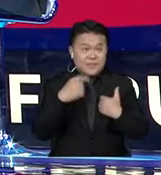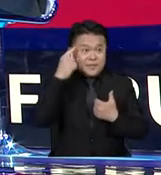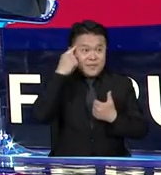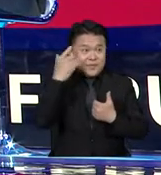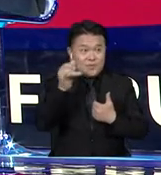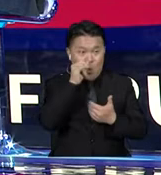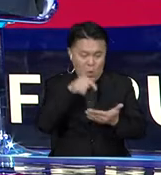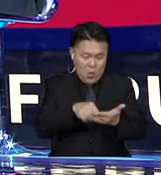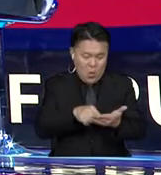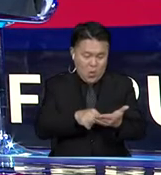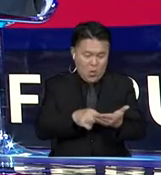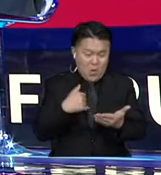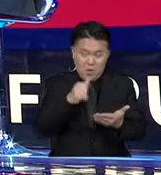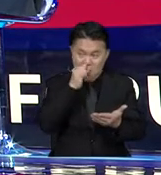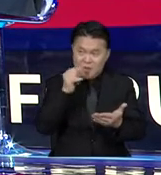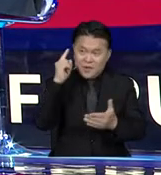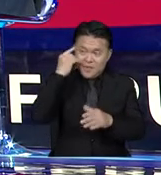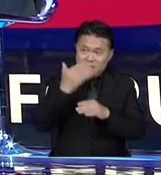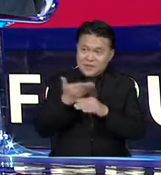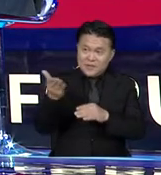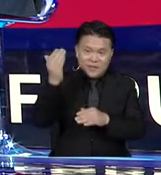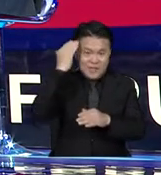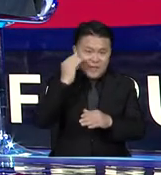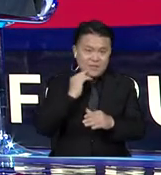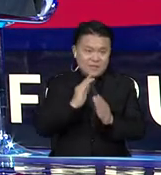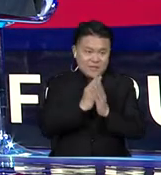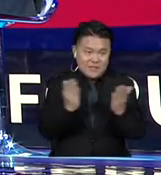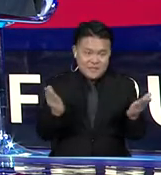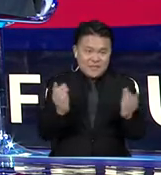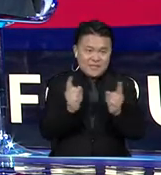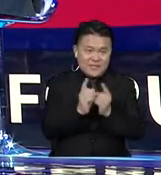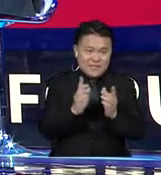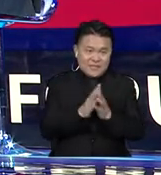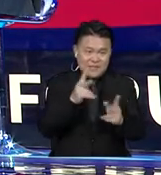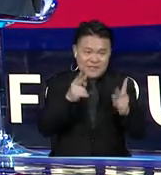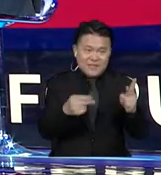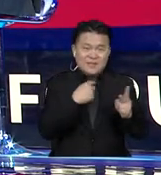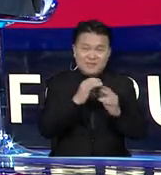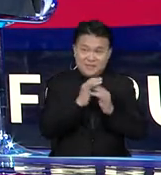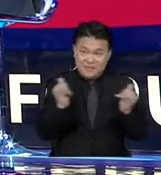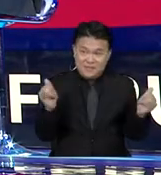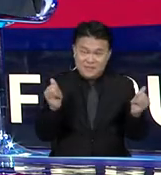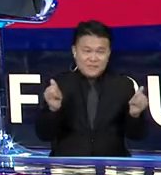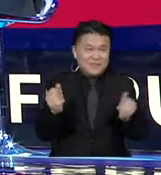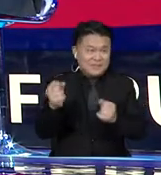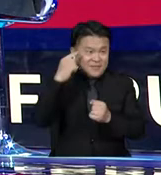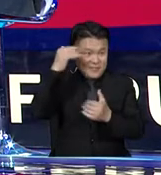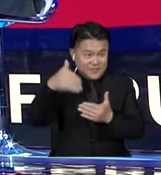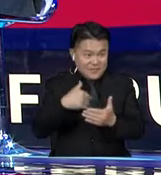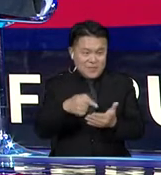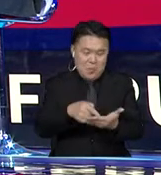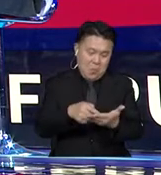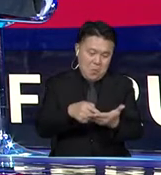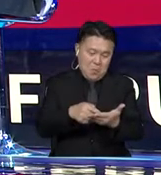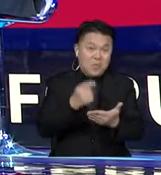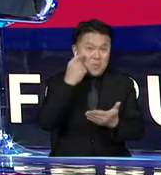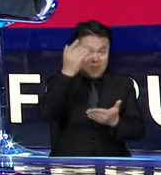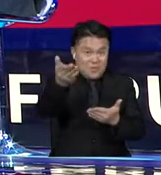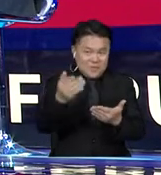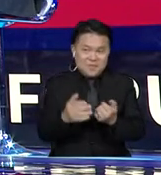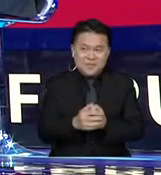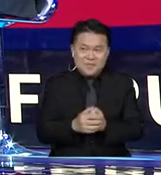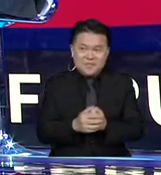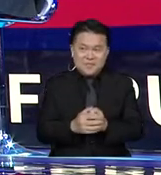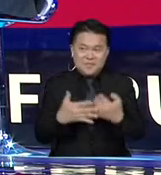질문이 들어왔습니다. 박사님의 한국어판 책을 직접 편집한 분이 보내주신 질문 저희가 드려보도록